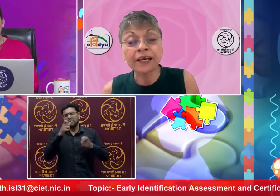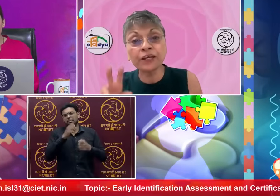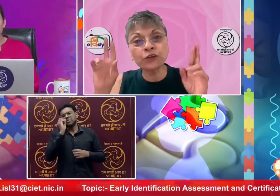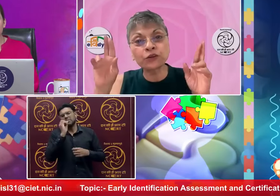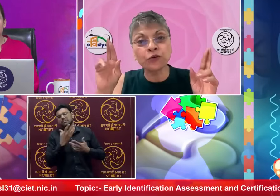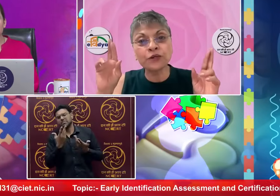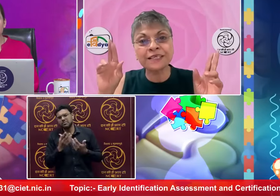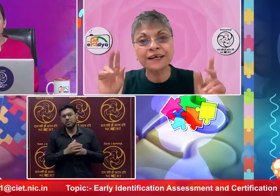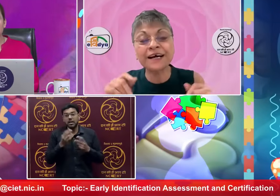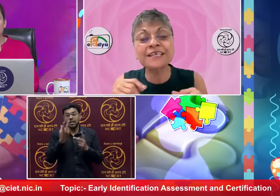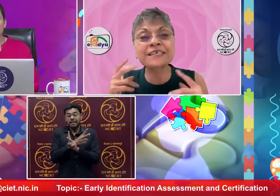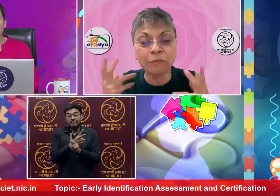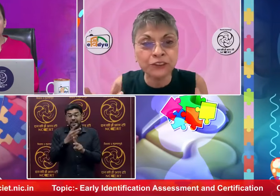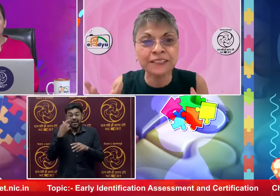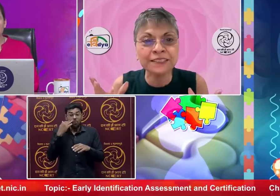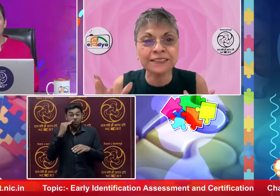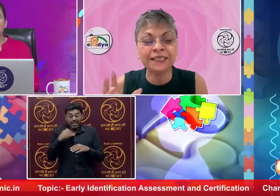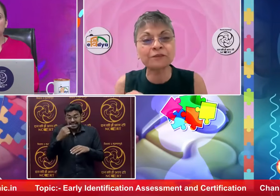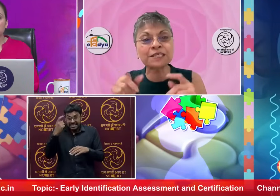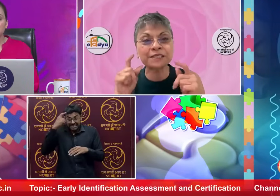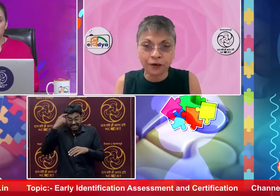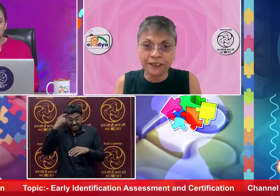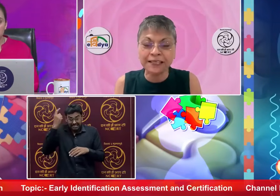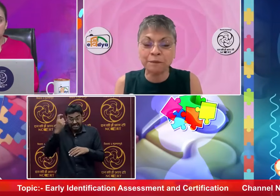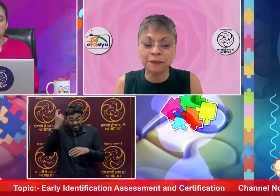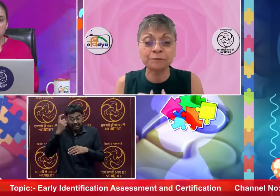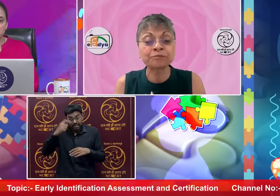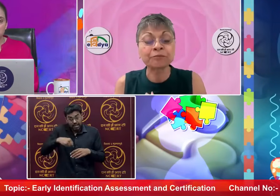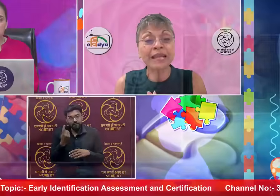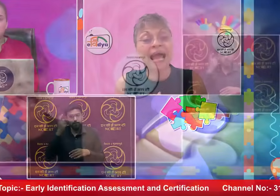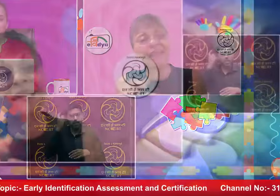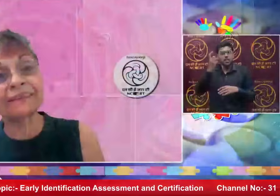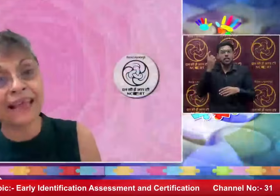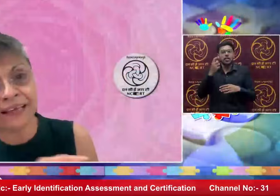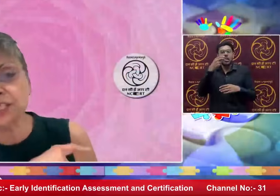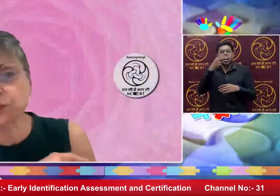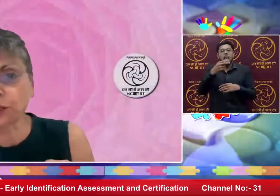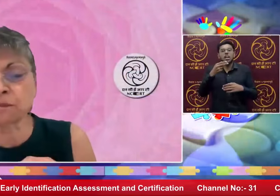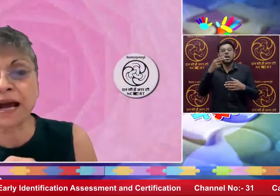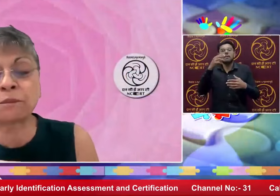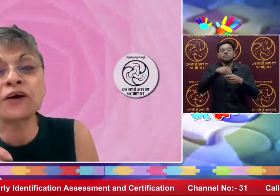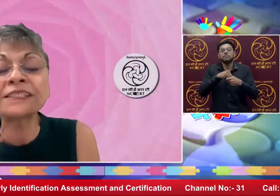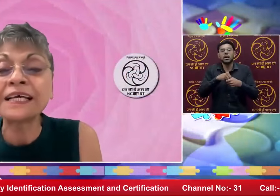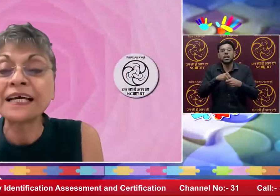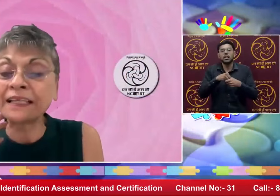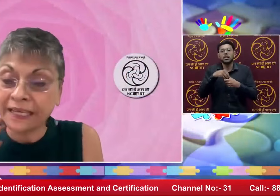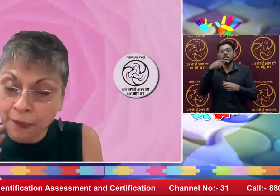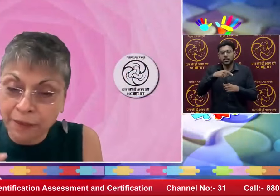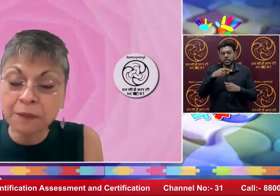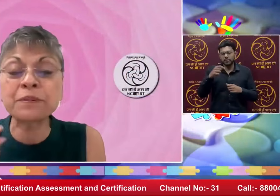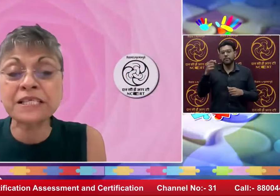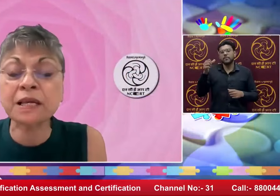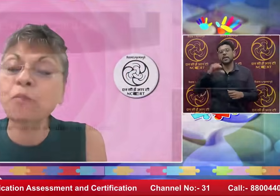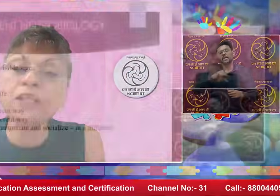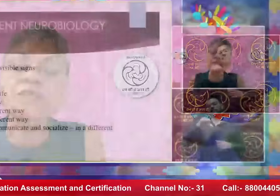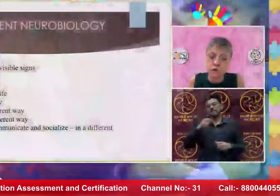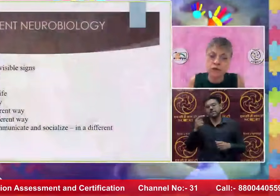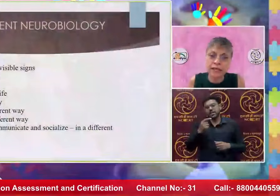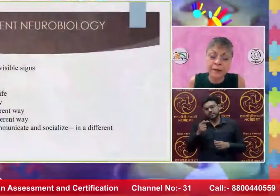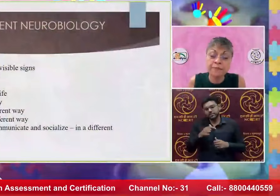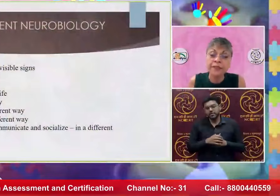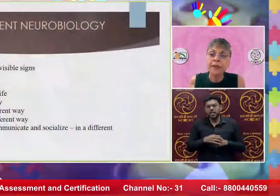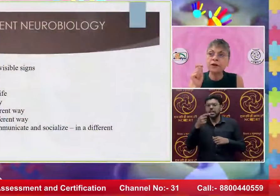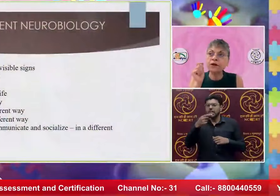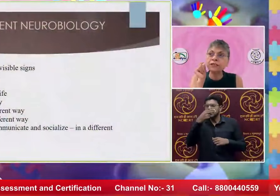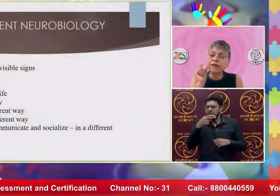hain. Those assumptions that we stick on the label, and that is what is bad, because the label per se बहुत